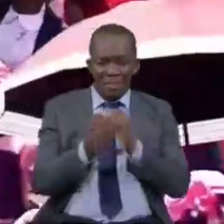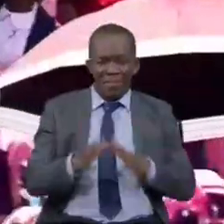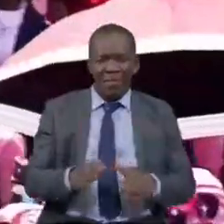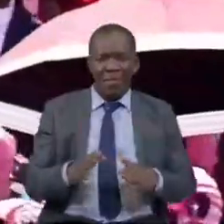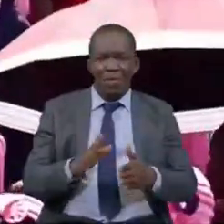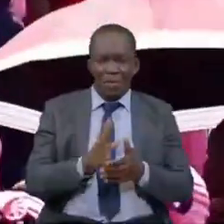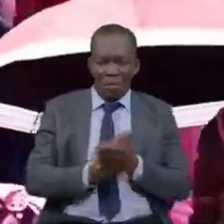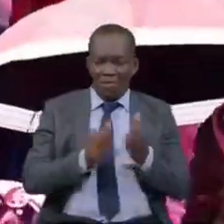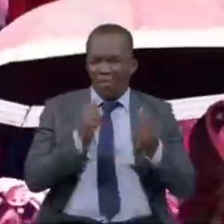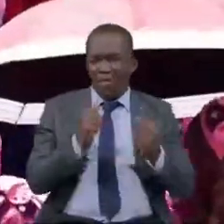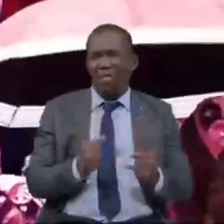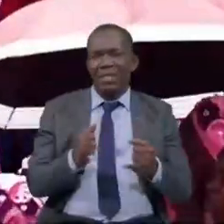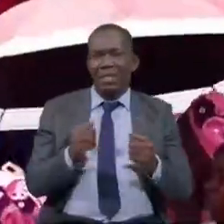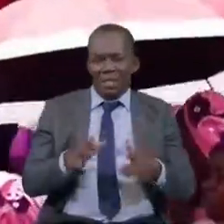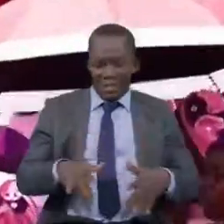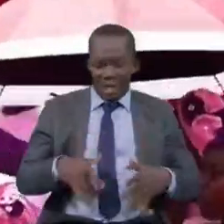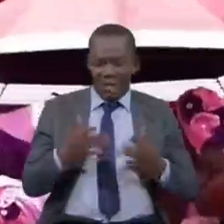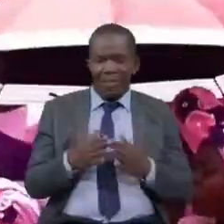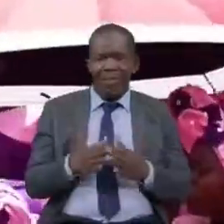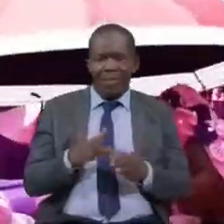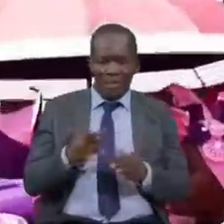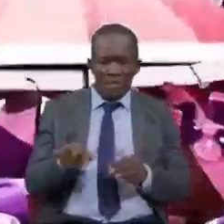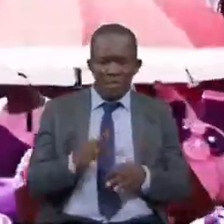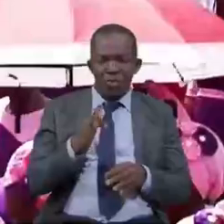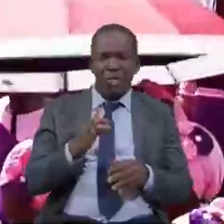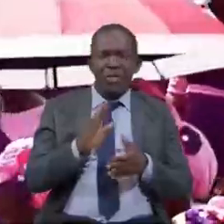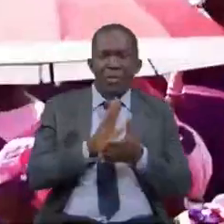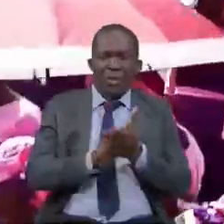la confiance spirituelle,